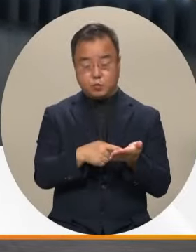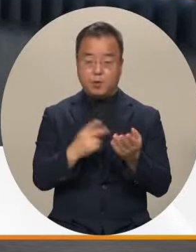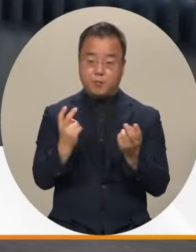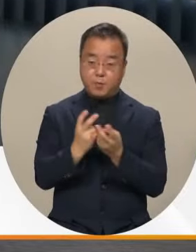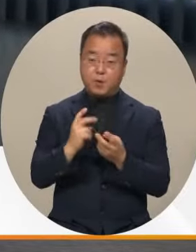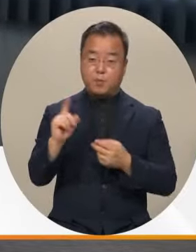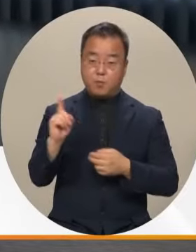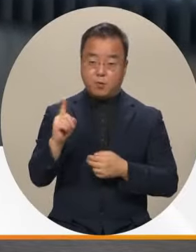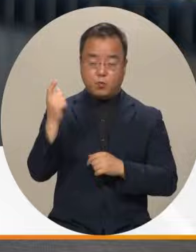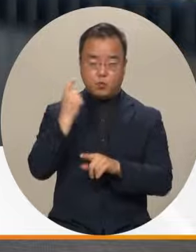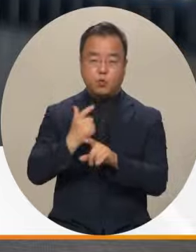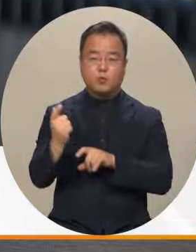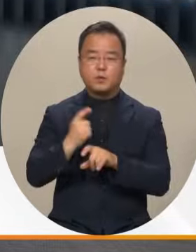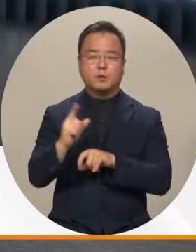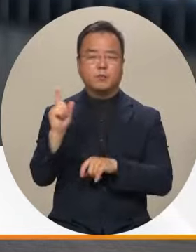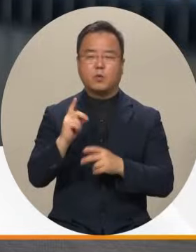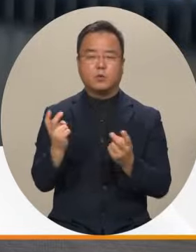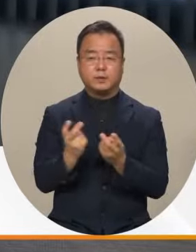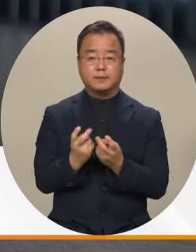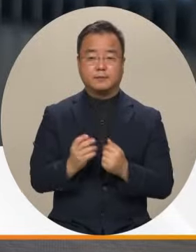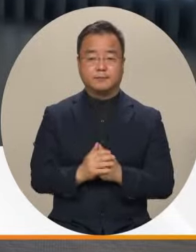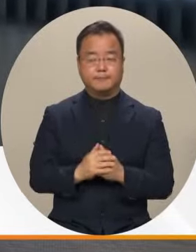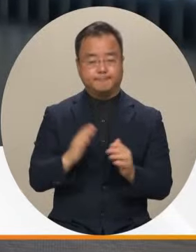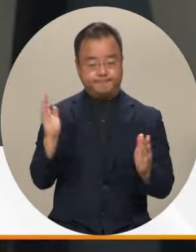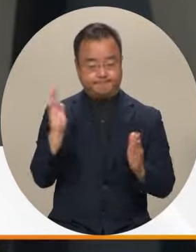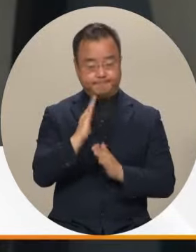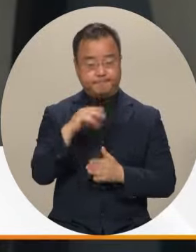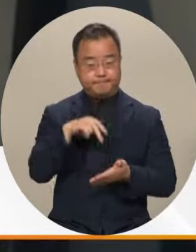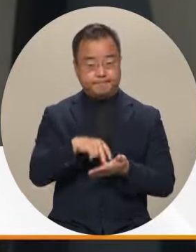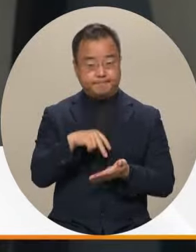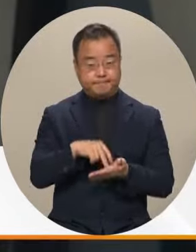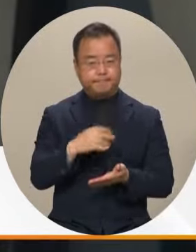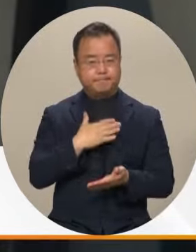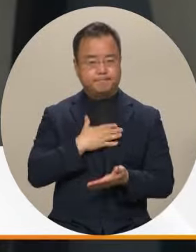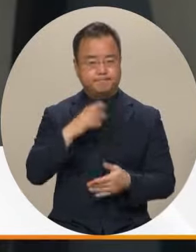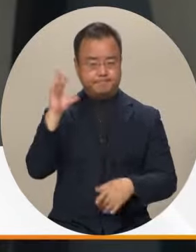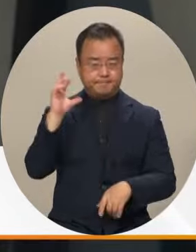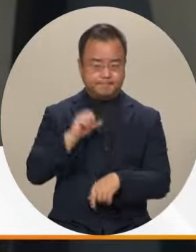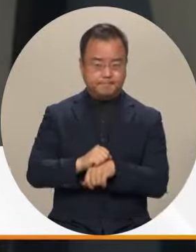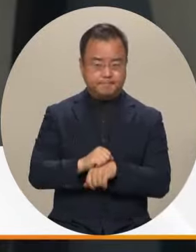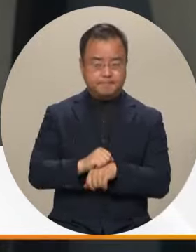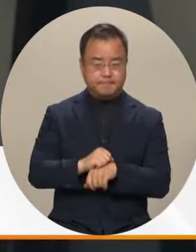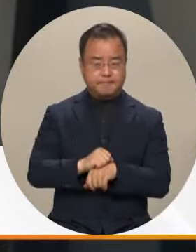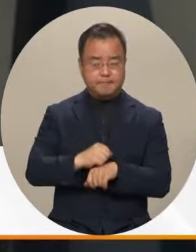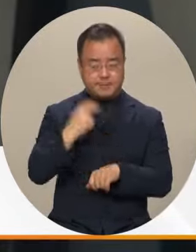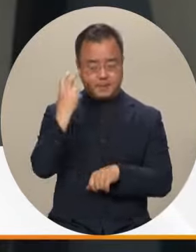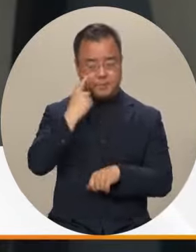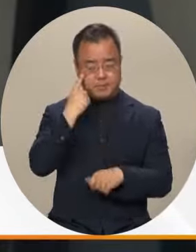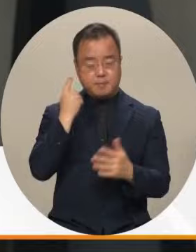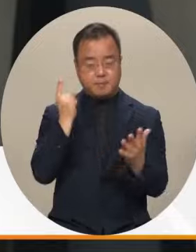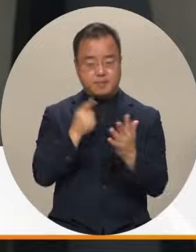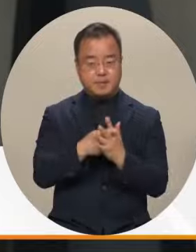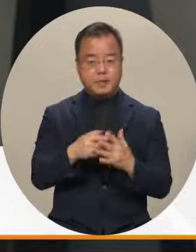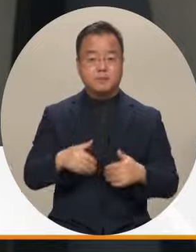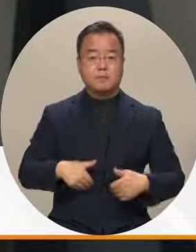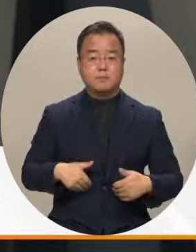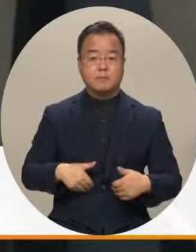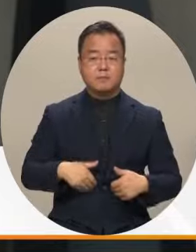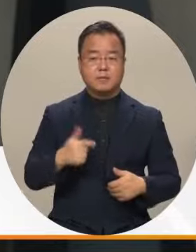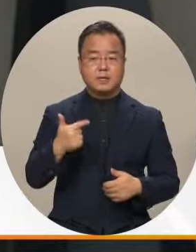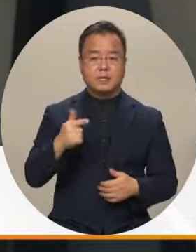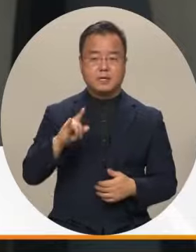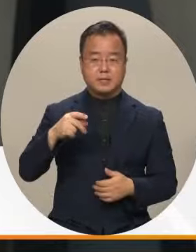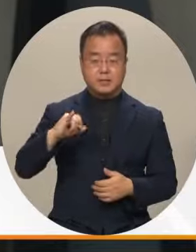고민해 봐야 될까요네 그 수험생 입장에서는 자신의 강점을 정확하게 파악하는 것이 중요합니다 어 내신의